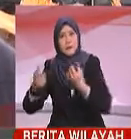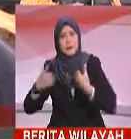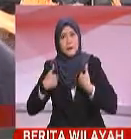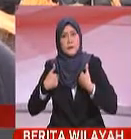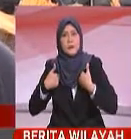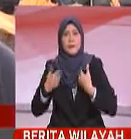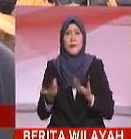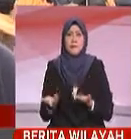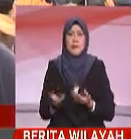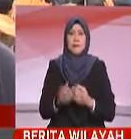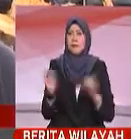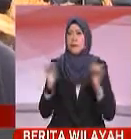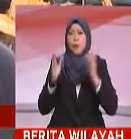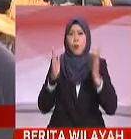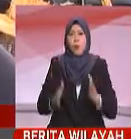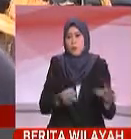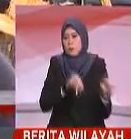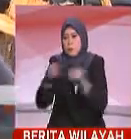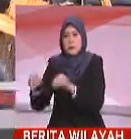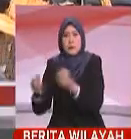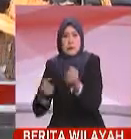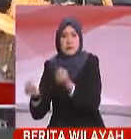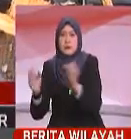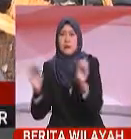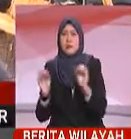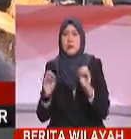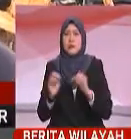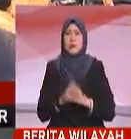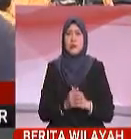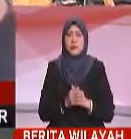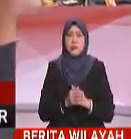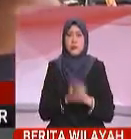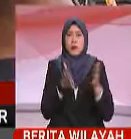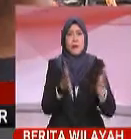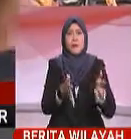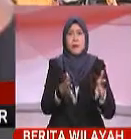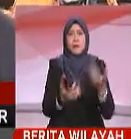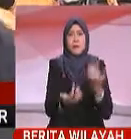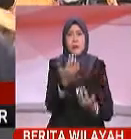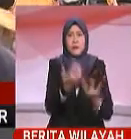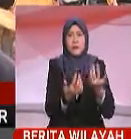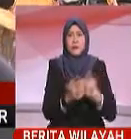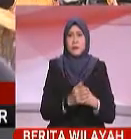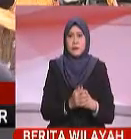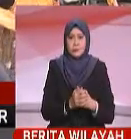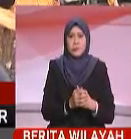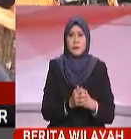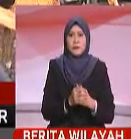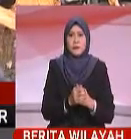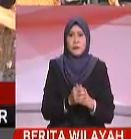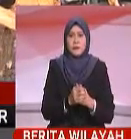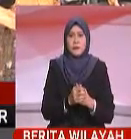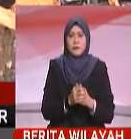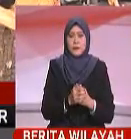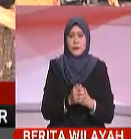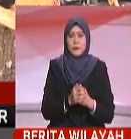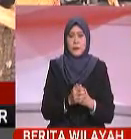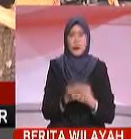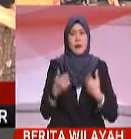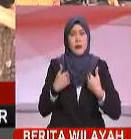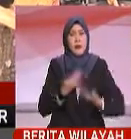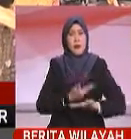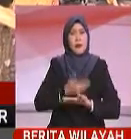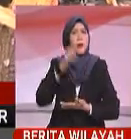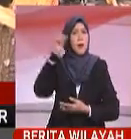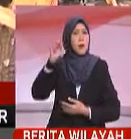Tak ada awak lari. Lepas tu, muka lah tu adalah. Ada RPT tu, ada bakar tu. Ada tu, anak saudara